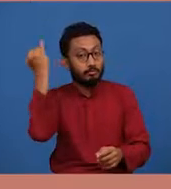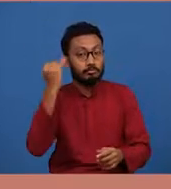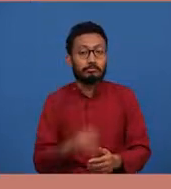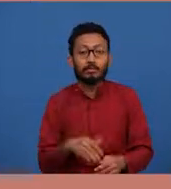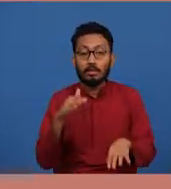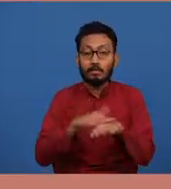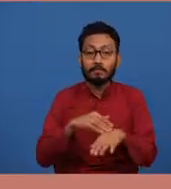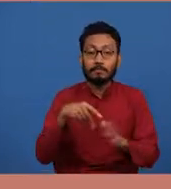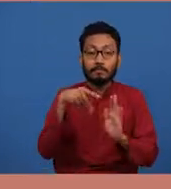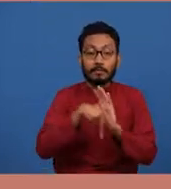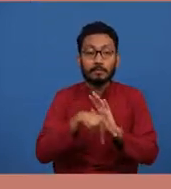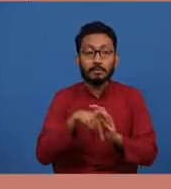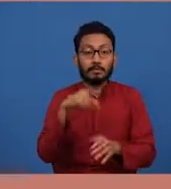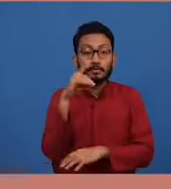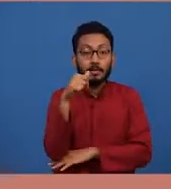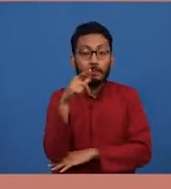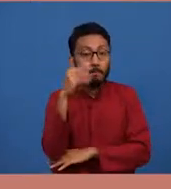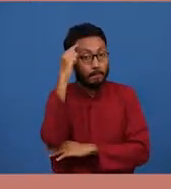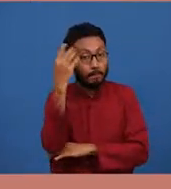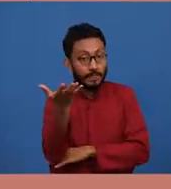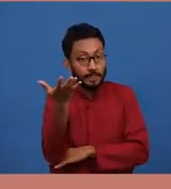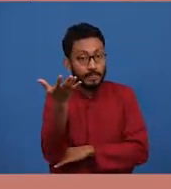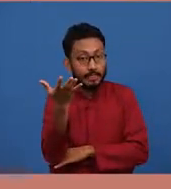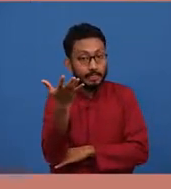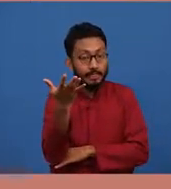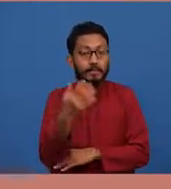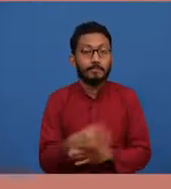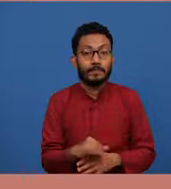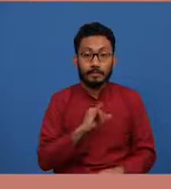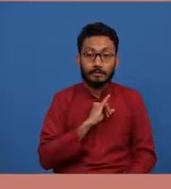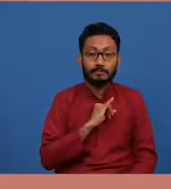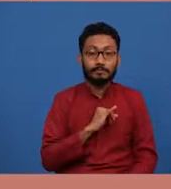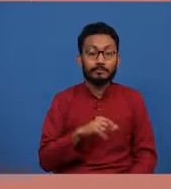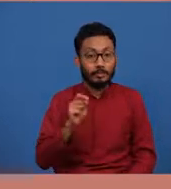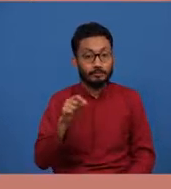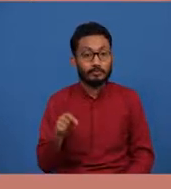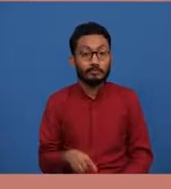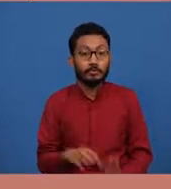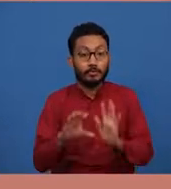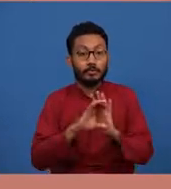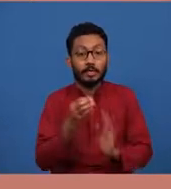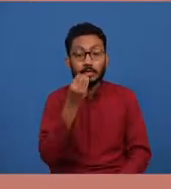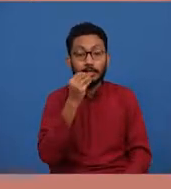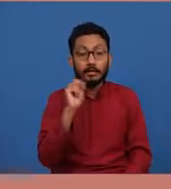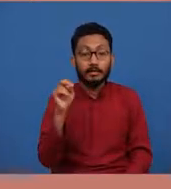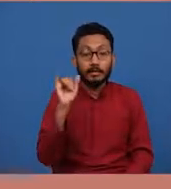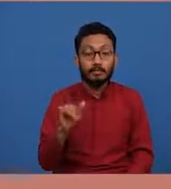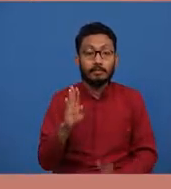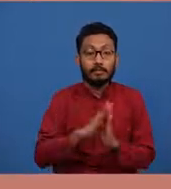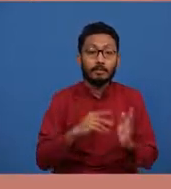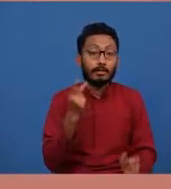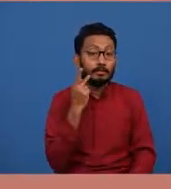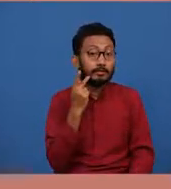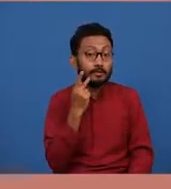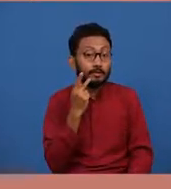pendapat saya, koma, contoh makanan yang berkhasiat ialah